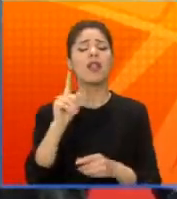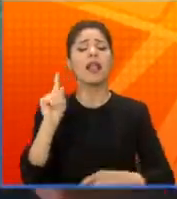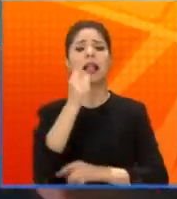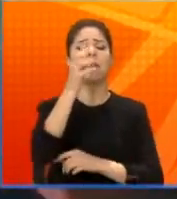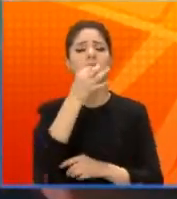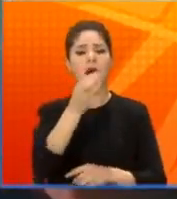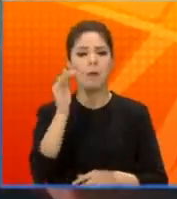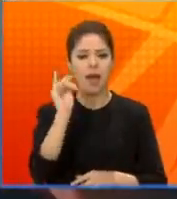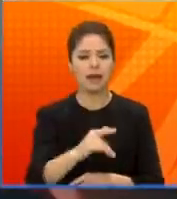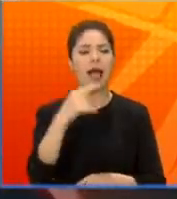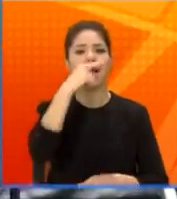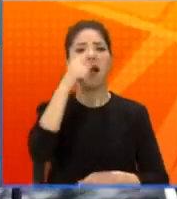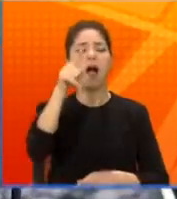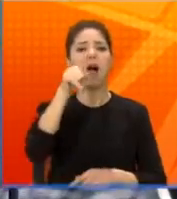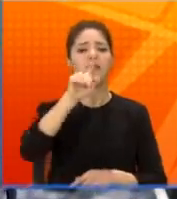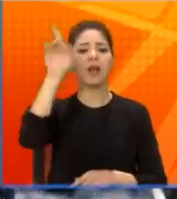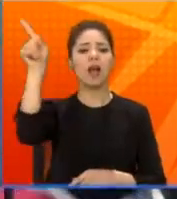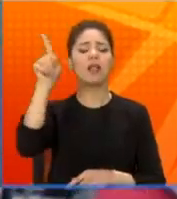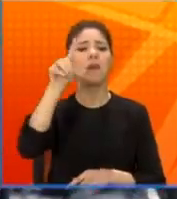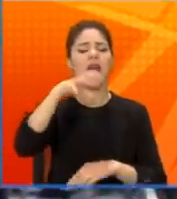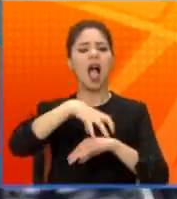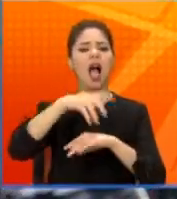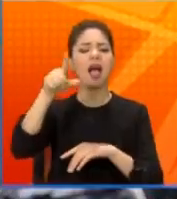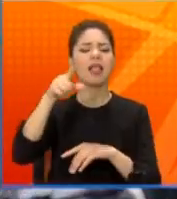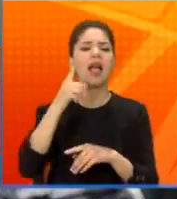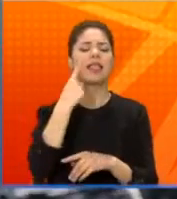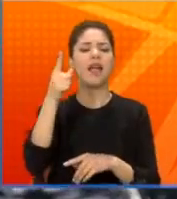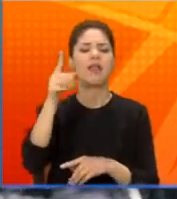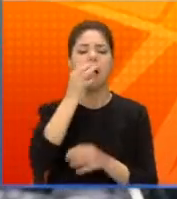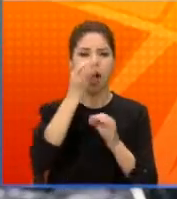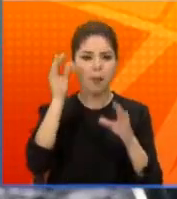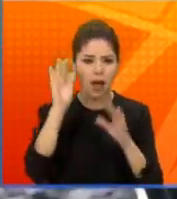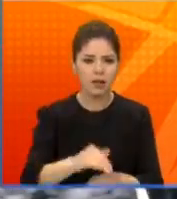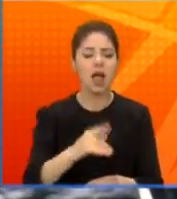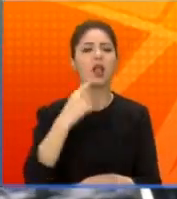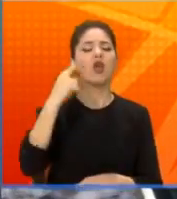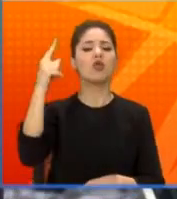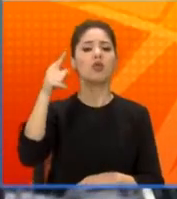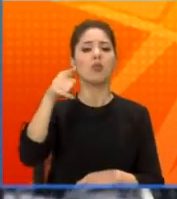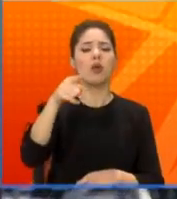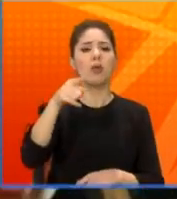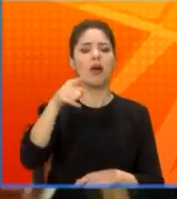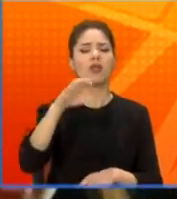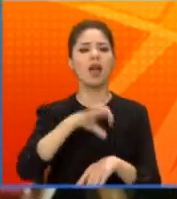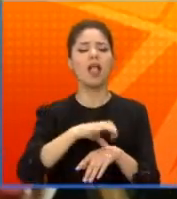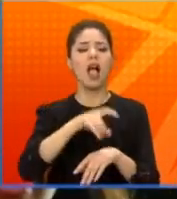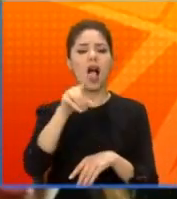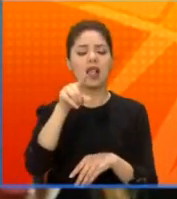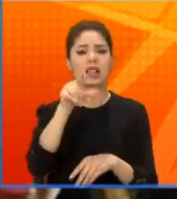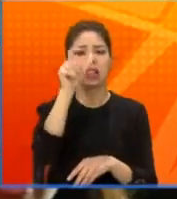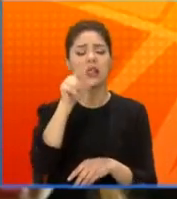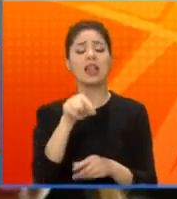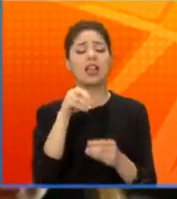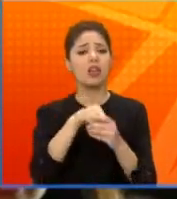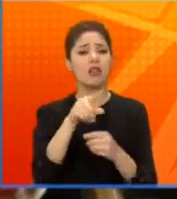de Afrika'nın en uç noktasındaki ada devleti Madagaskar'dan geldi. Cumhurbaşkanı Andry Rajoelina hastalığa karşı bitkisel